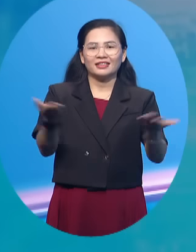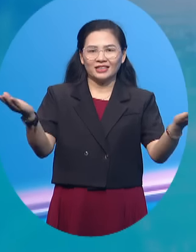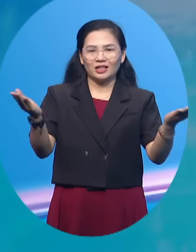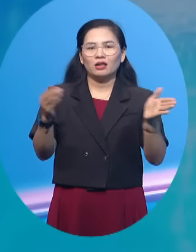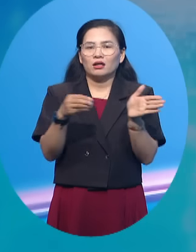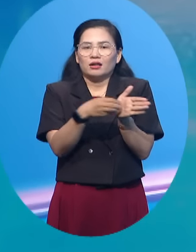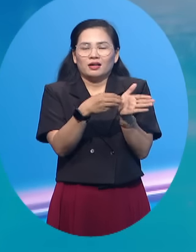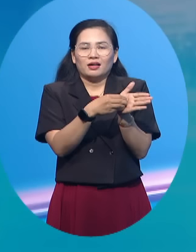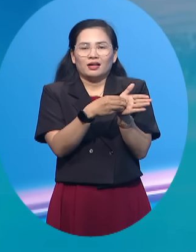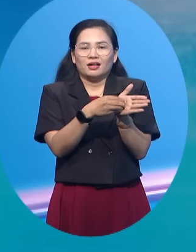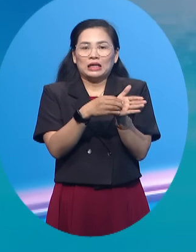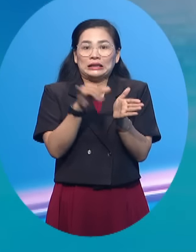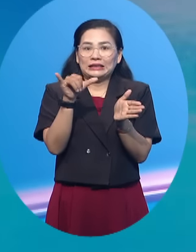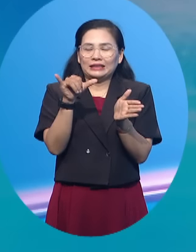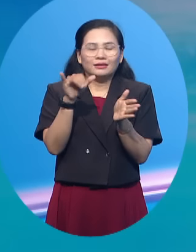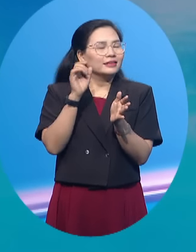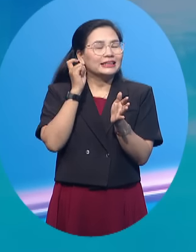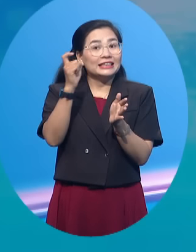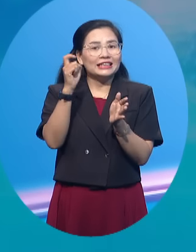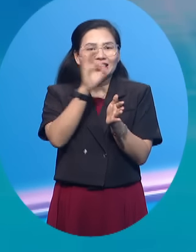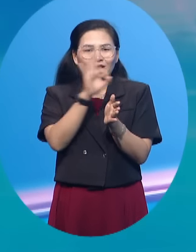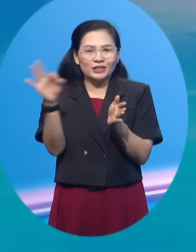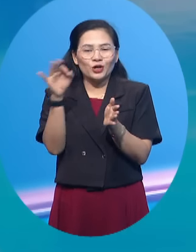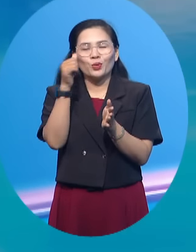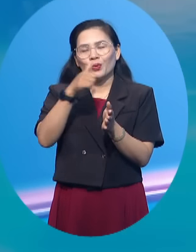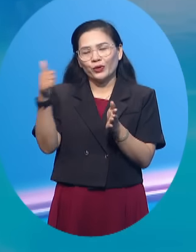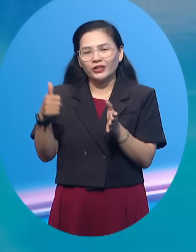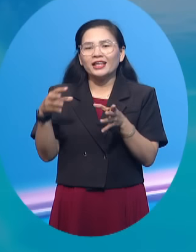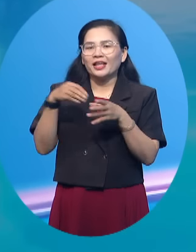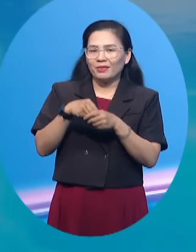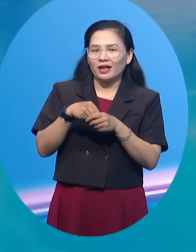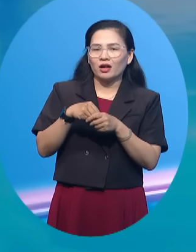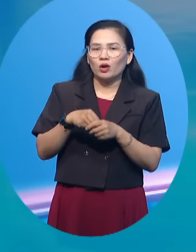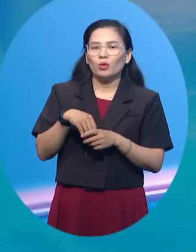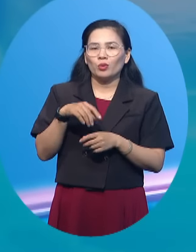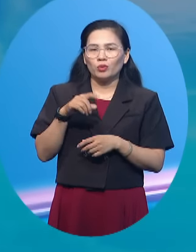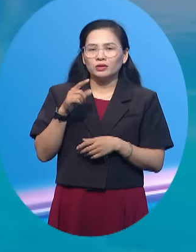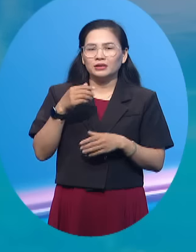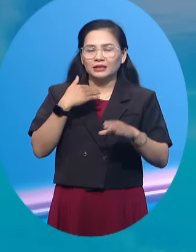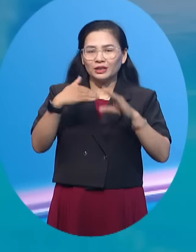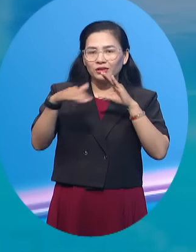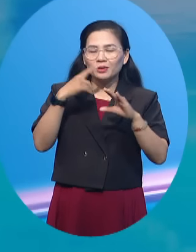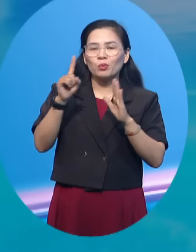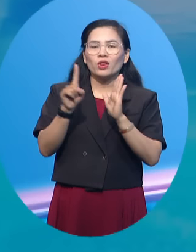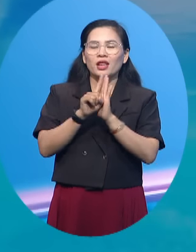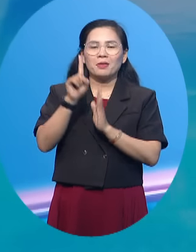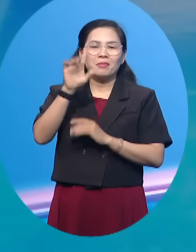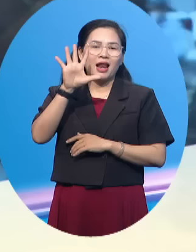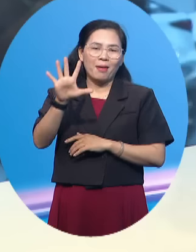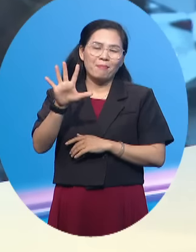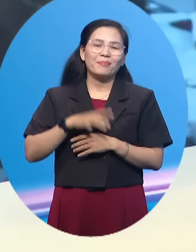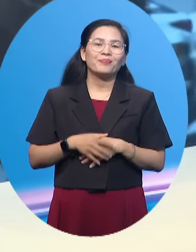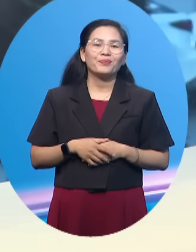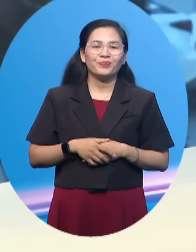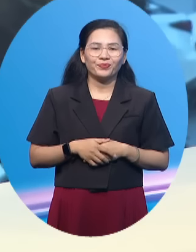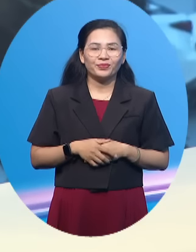điện tử, thu hút hơn 9 triệu hội viên thường xuyên giao dịch và trung bình một tài khoản có 15 giao dịch trong một tháng.